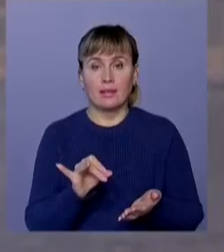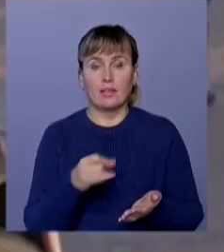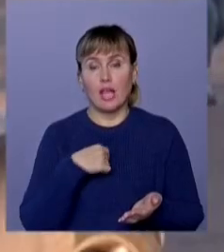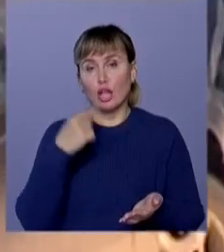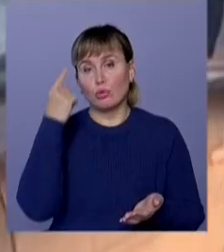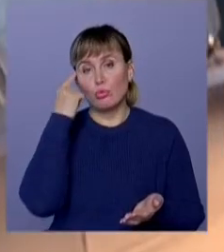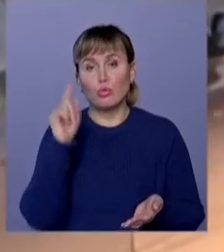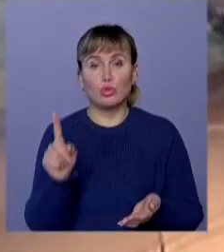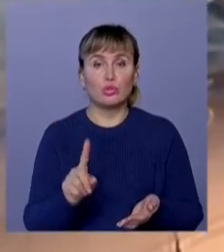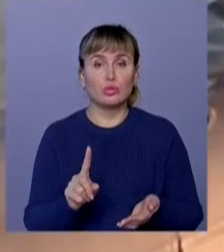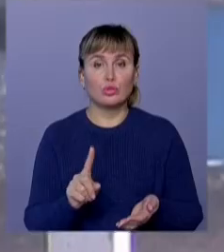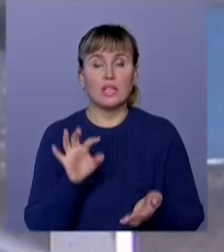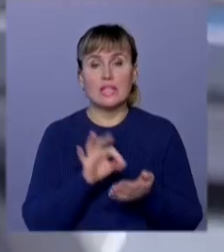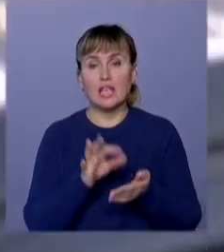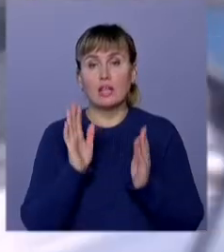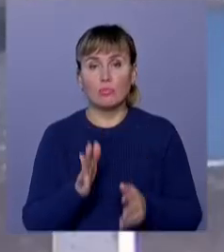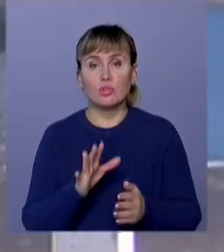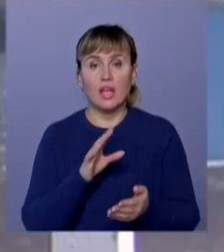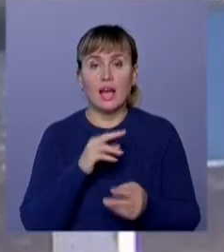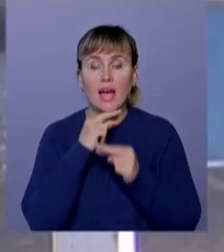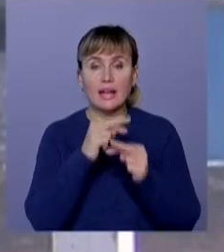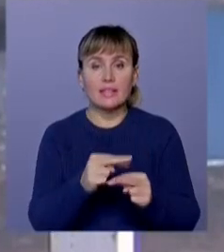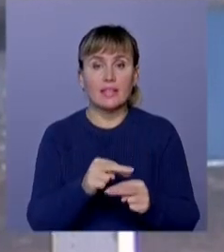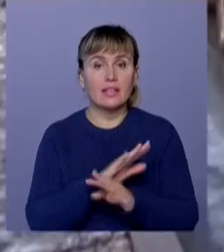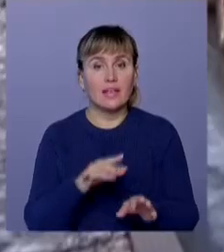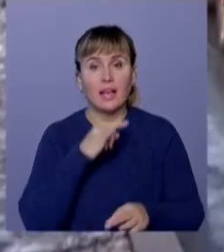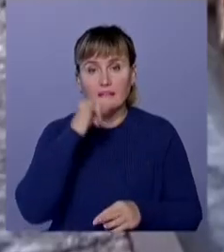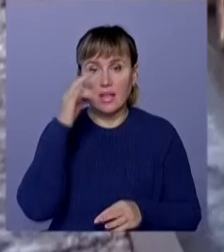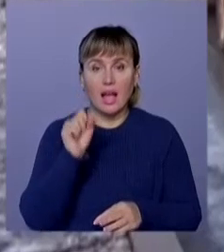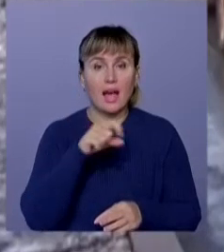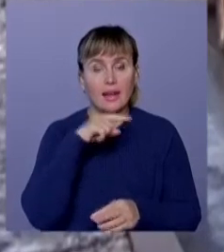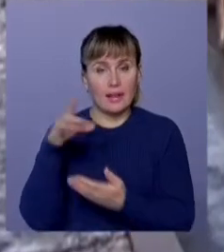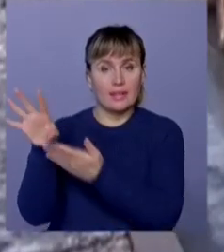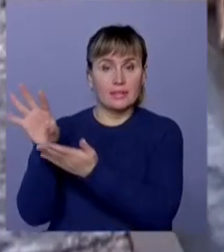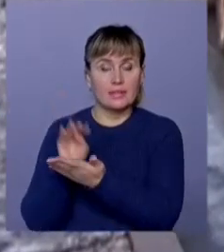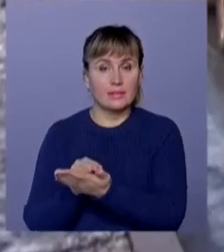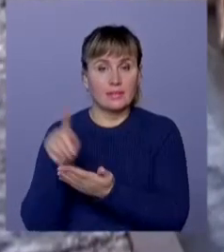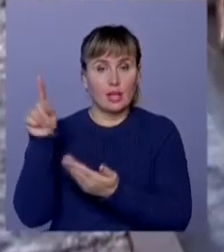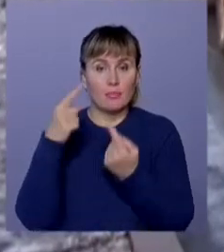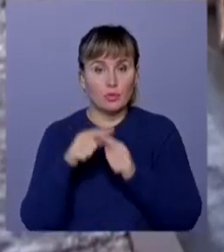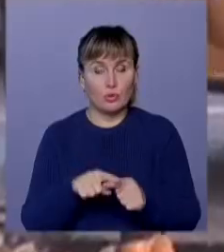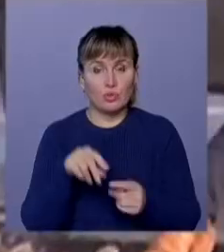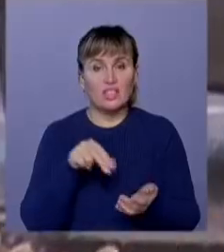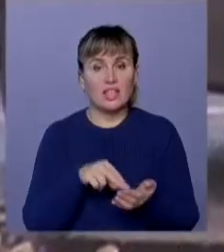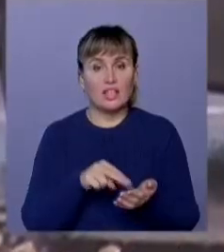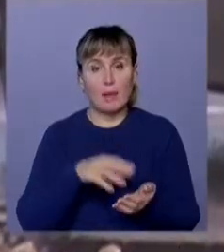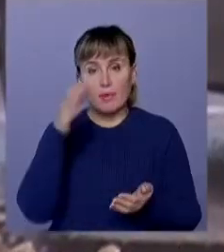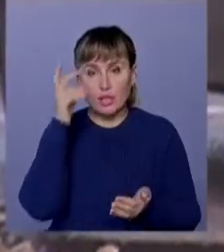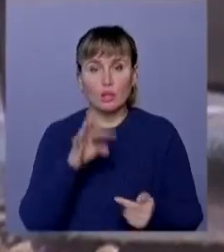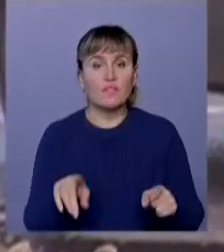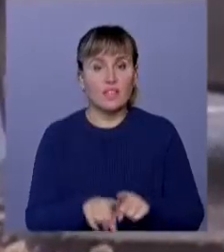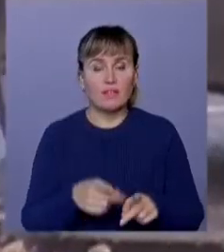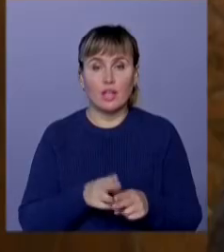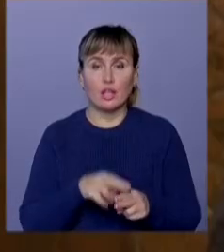Думаю, что цены будут ориентироваться не на казахстанские, а именно на российские. Ну, там и структура ценообразования другая, но тем не менее это